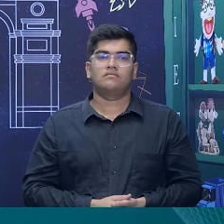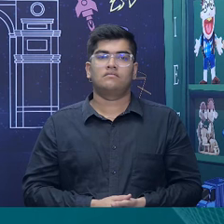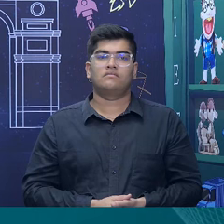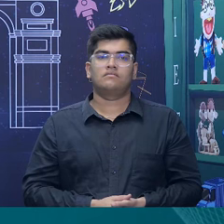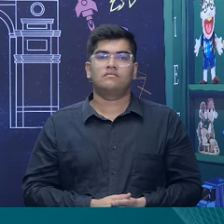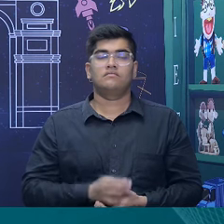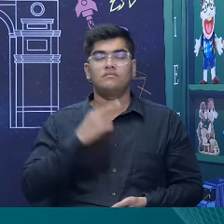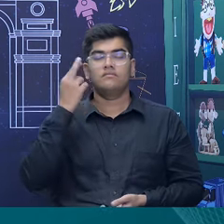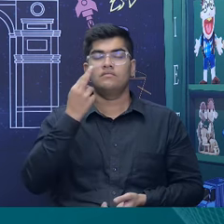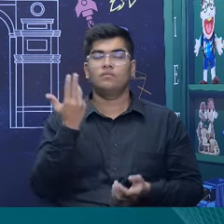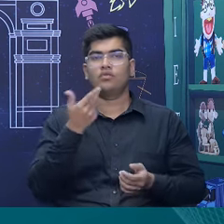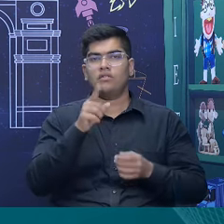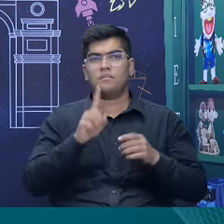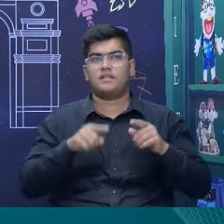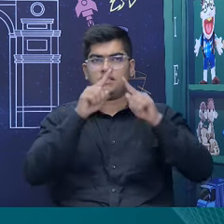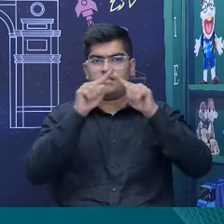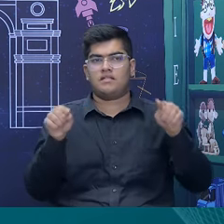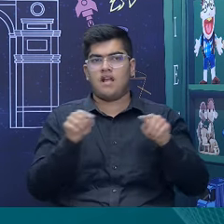है बट